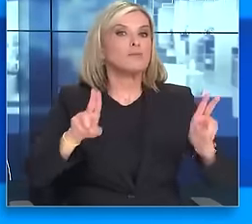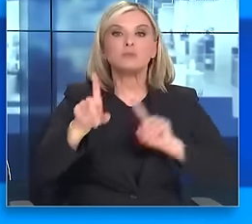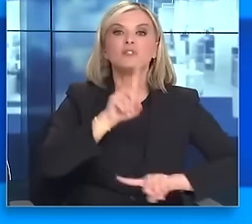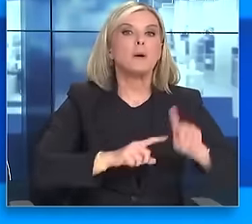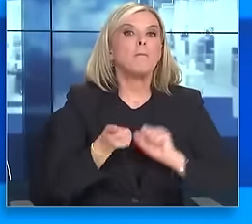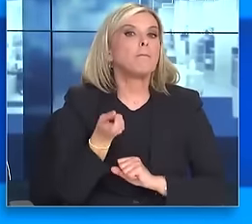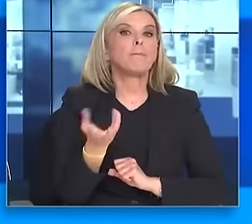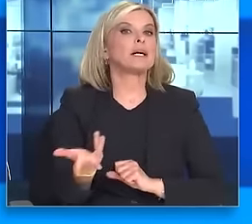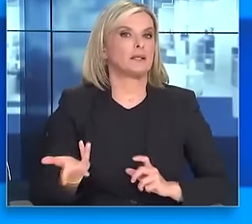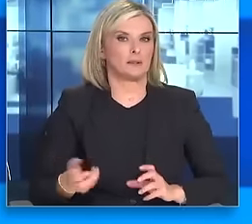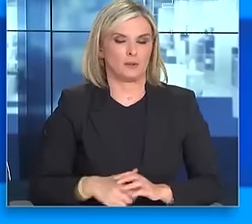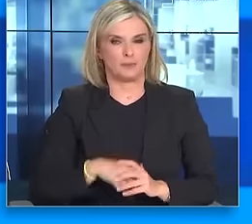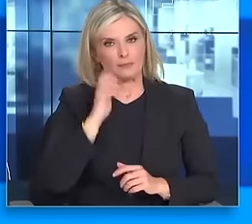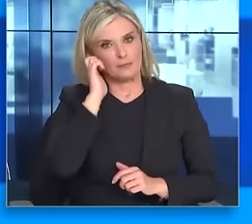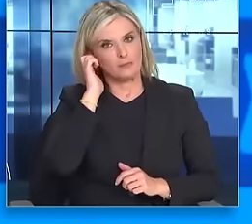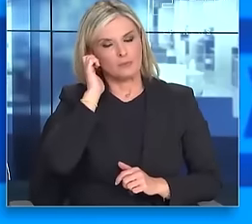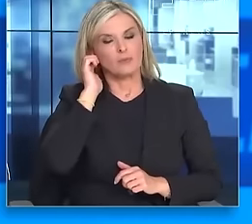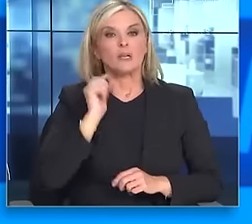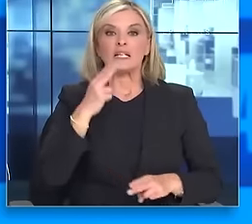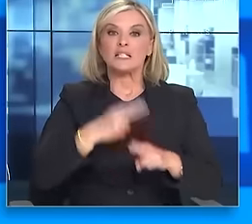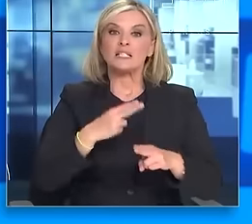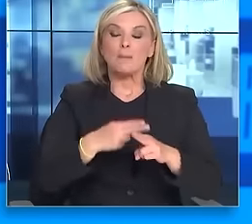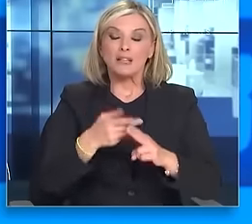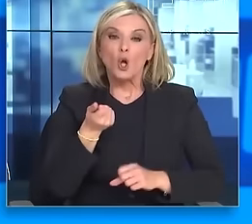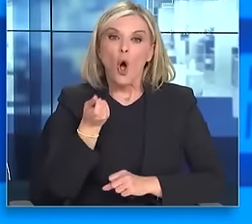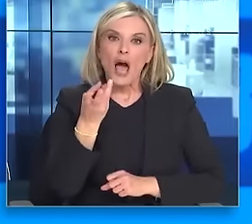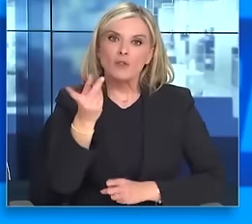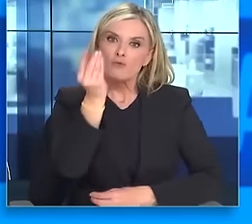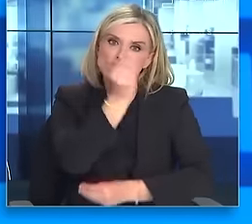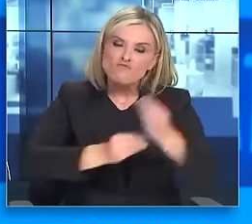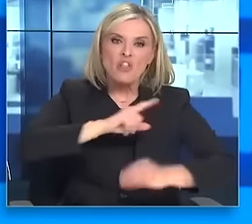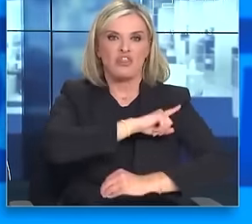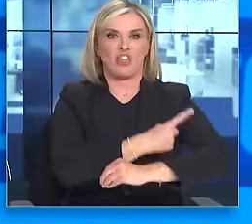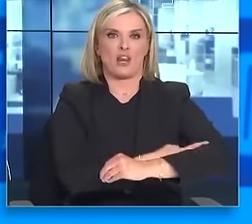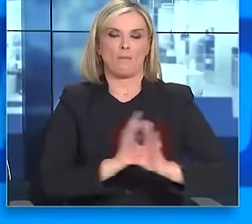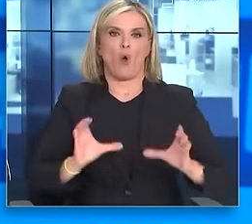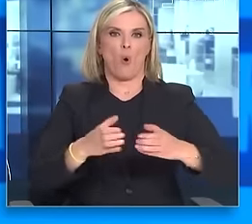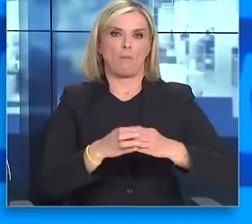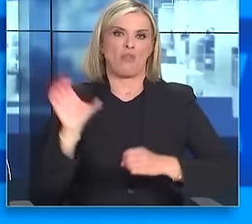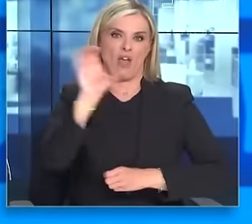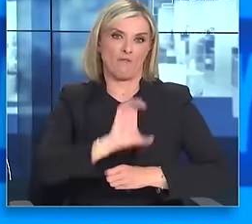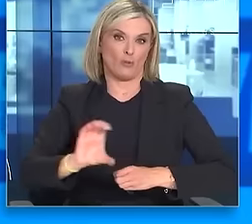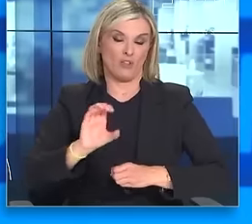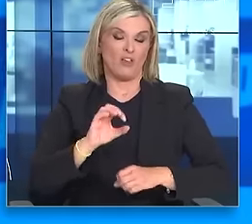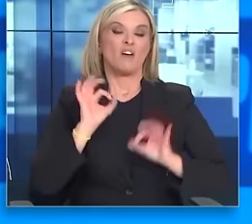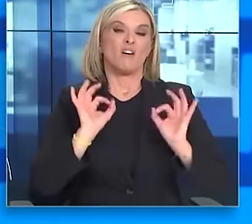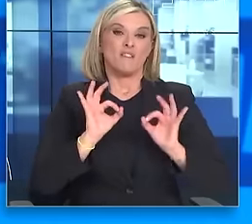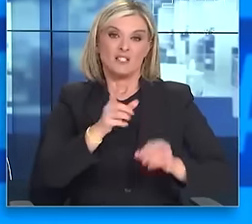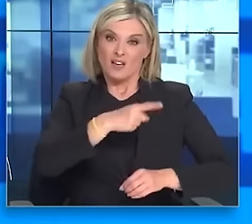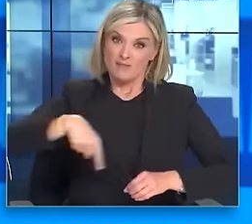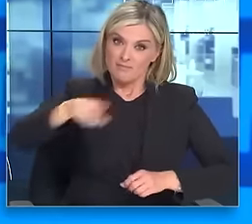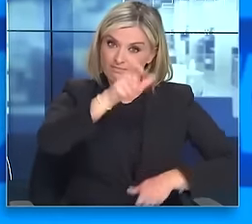των ευρωβουλευτών, που είναι το τελικό ζητούμενο σε αυτή την κάλπη, έχει την σημασία του. Και βέβαια η συμμετοχή έχει πολύ μεγάλη σημασία. Οι